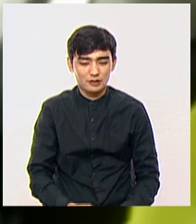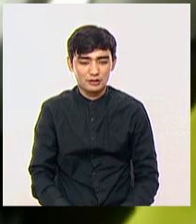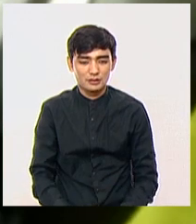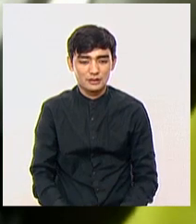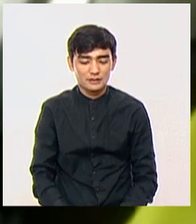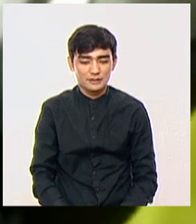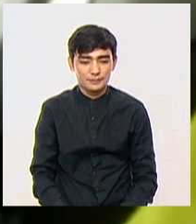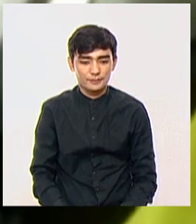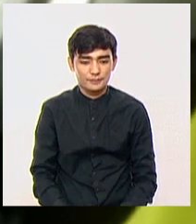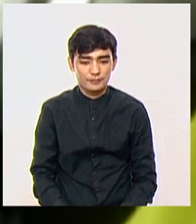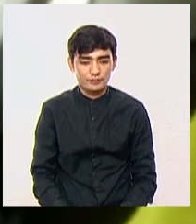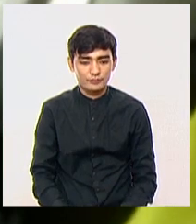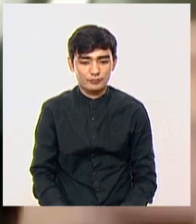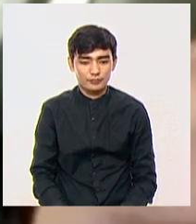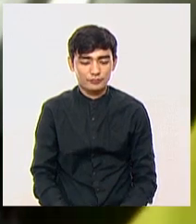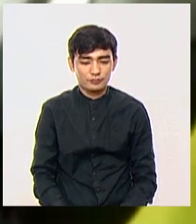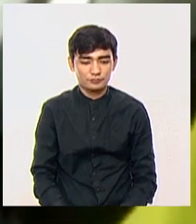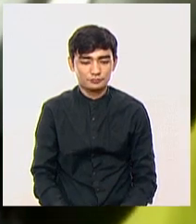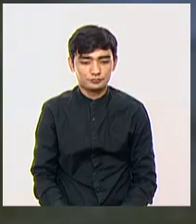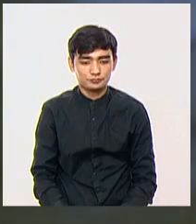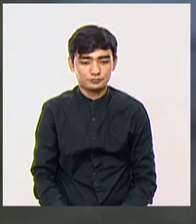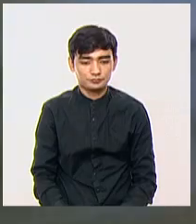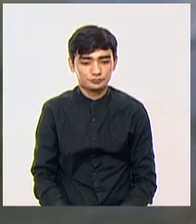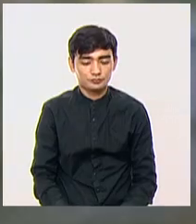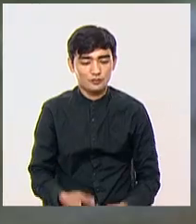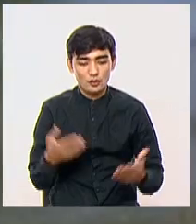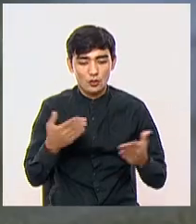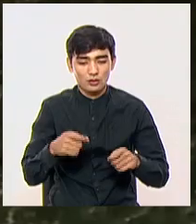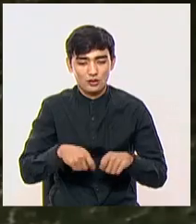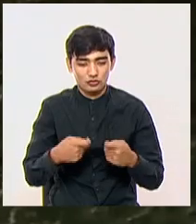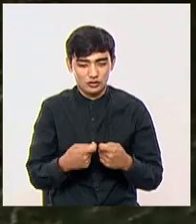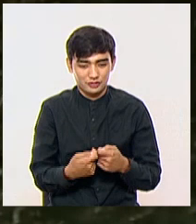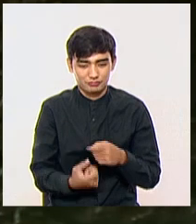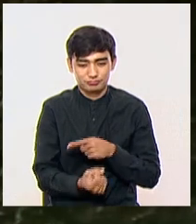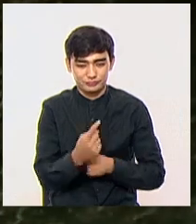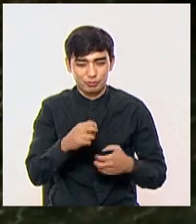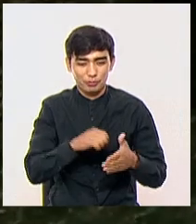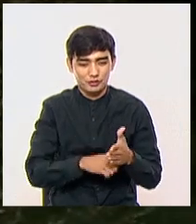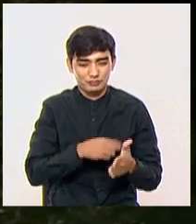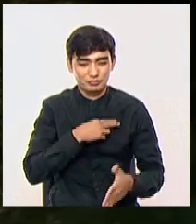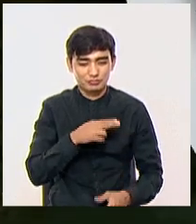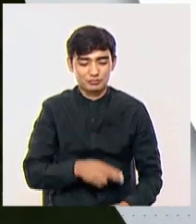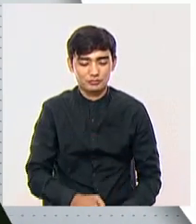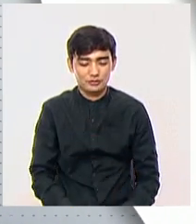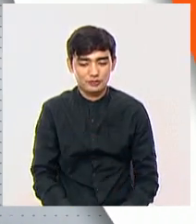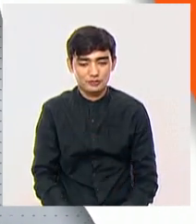ребенок, но они должны знать, что их ребенок защищен законодательством Республики Казахстан. И какие нарушения становятся причиной трагедий?